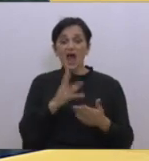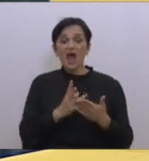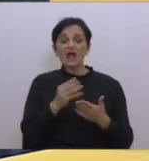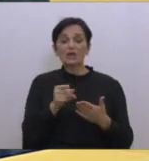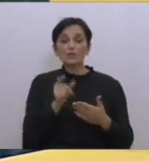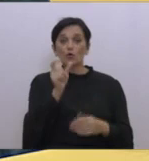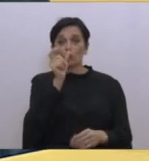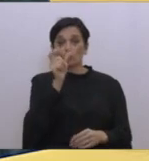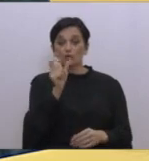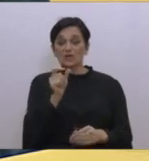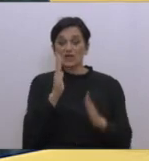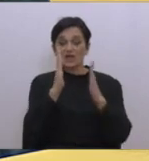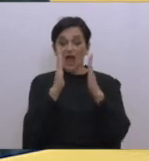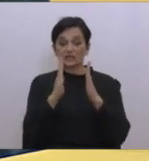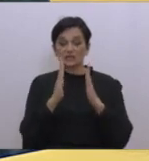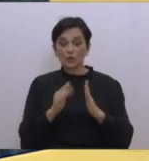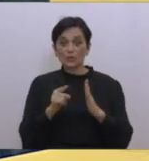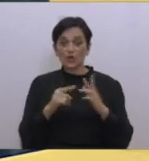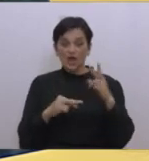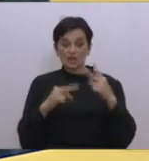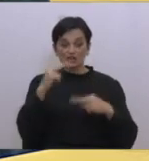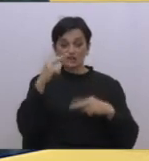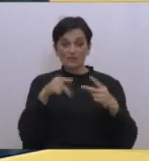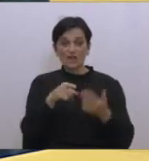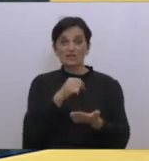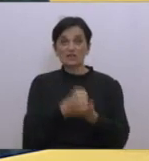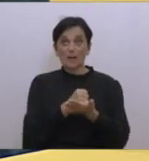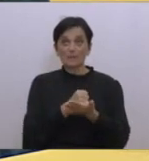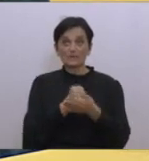რომელიც შკალით არის განსაზღვრული და რომელიც აი ამ ცვლილებებითაც დამტკიცდება,